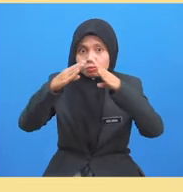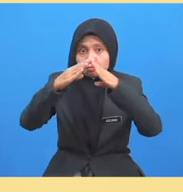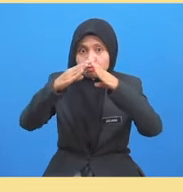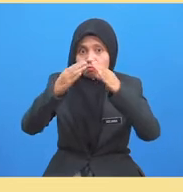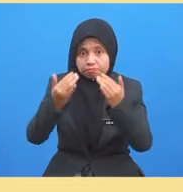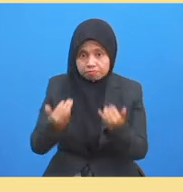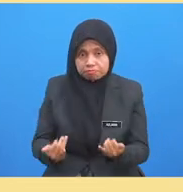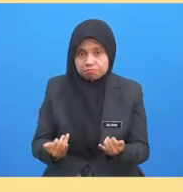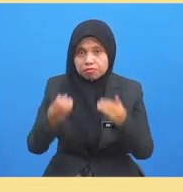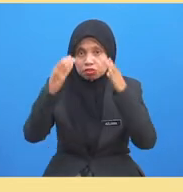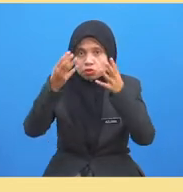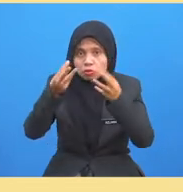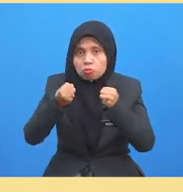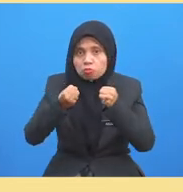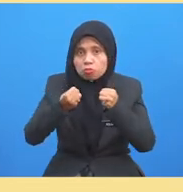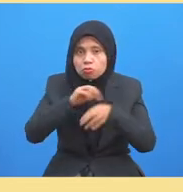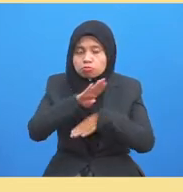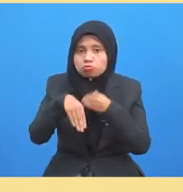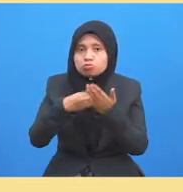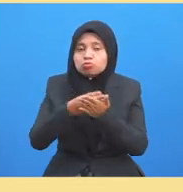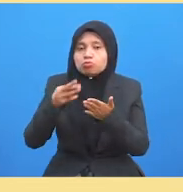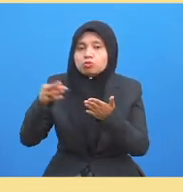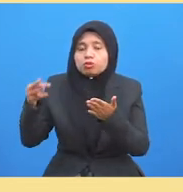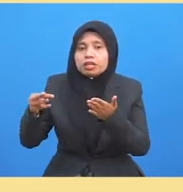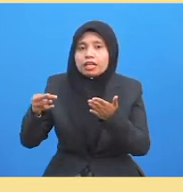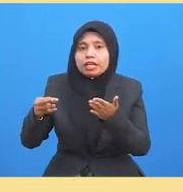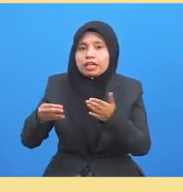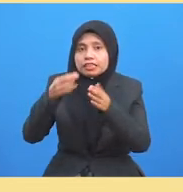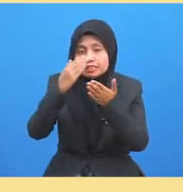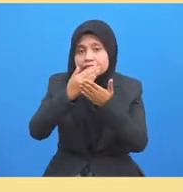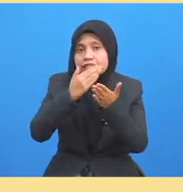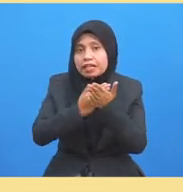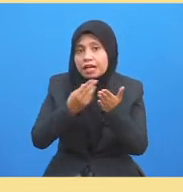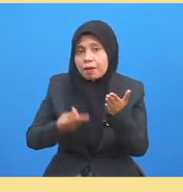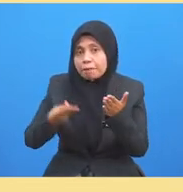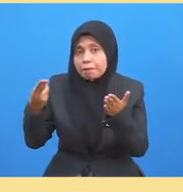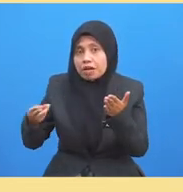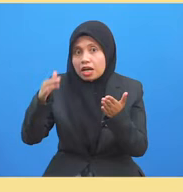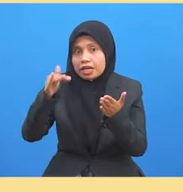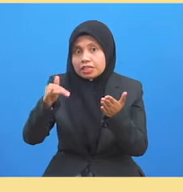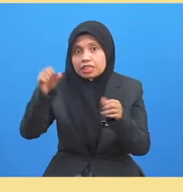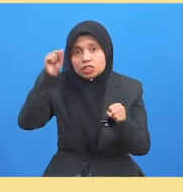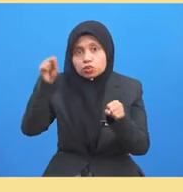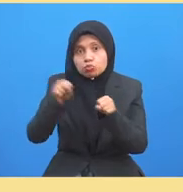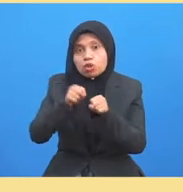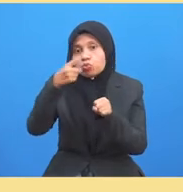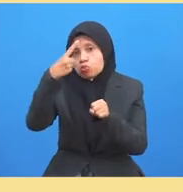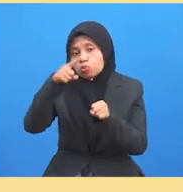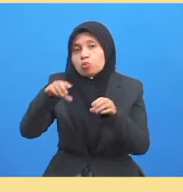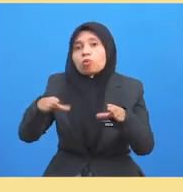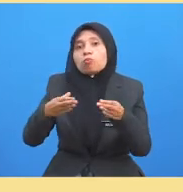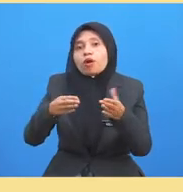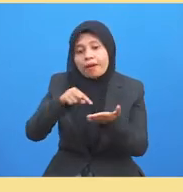Sekarang, cikgu nak murid-murid cuba senaraikan empat bahan yang sesuai digunakan untuk membuat model